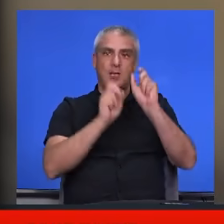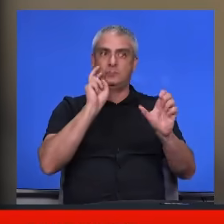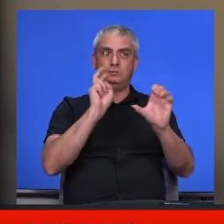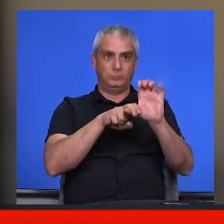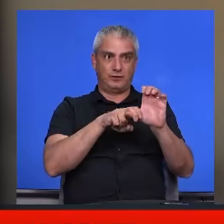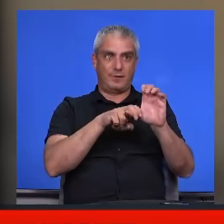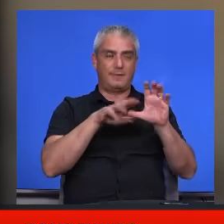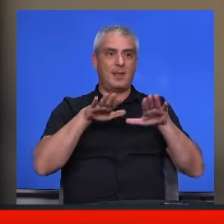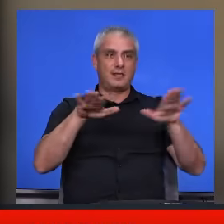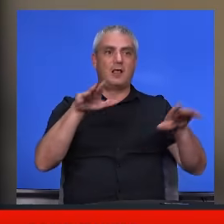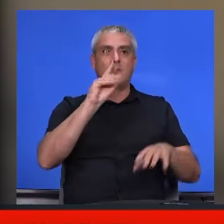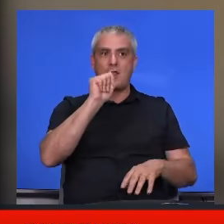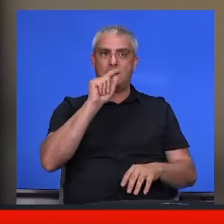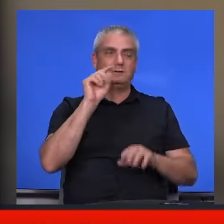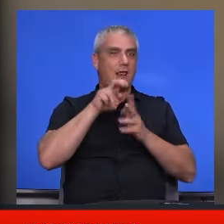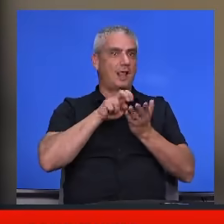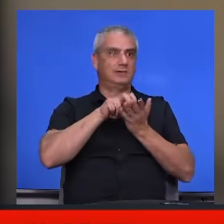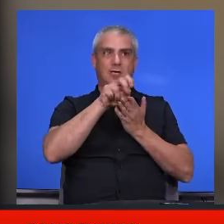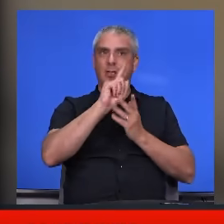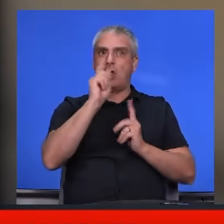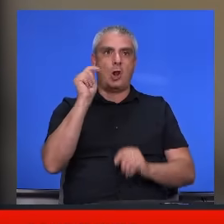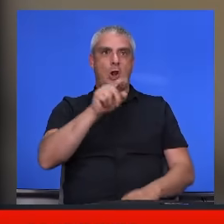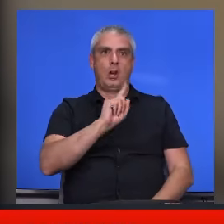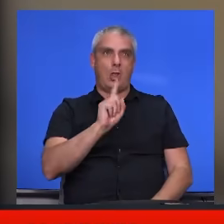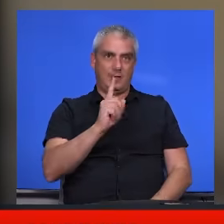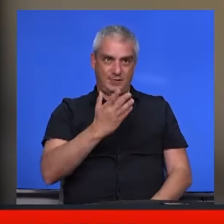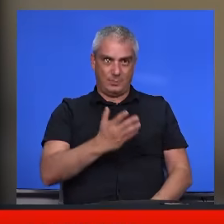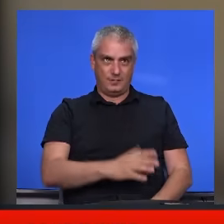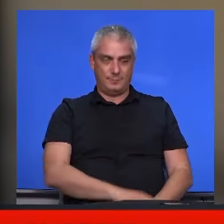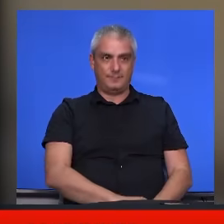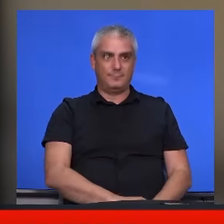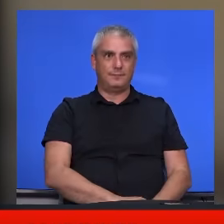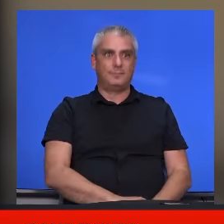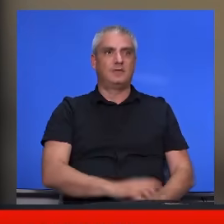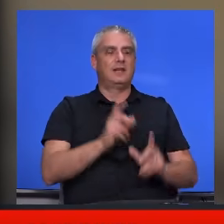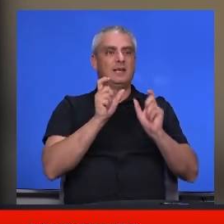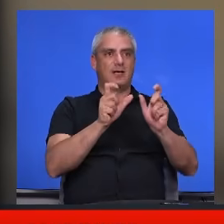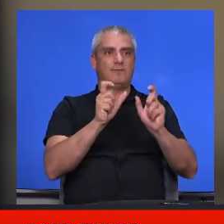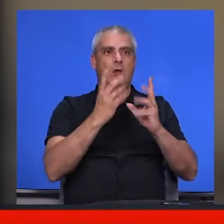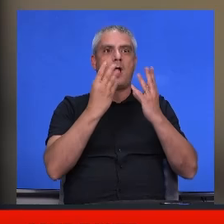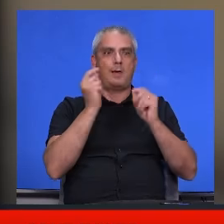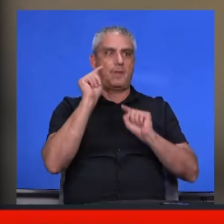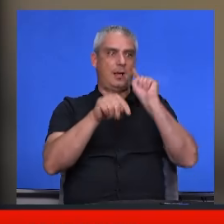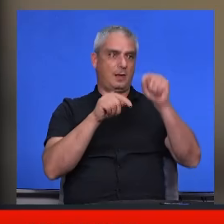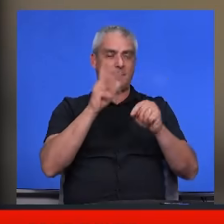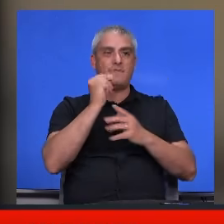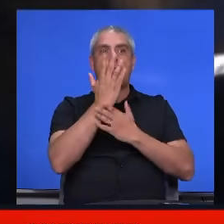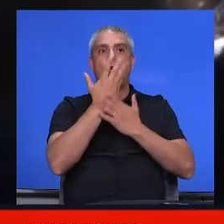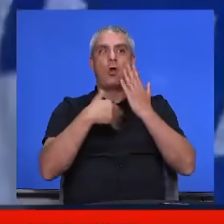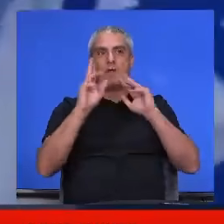International Airport to the site of the march failed to appear, delaying the arrival of many or most in our